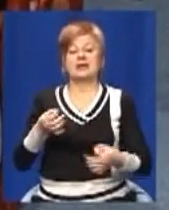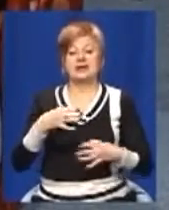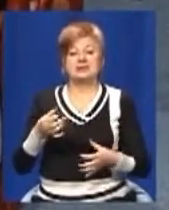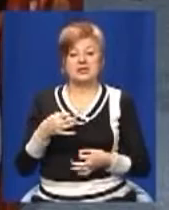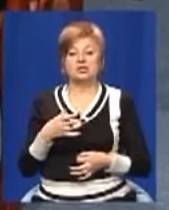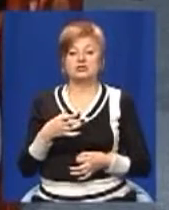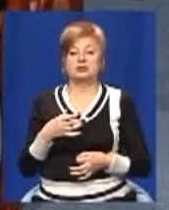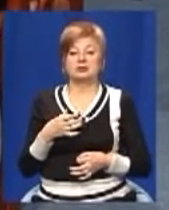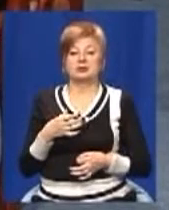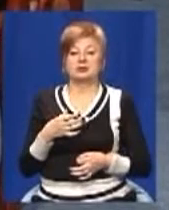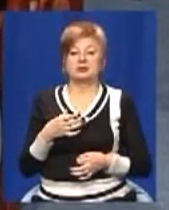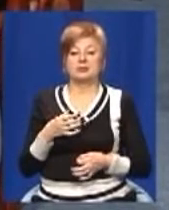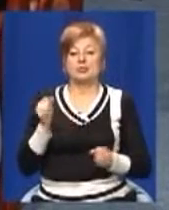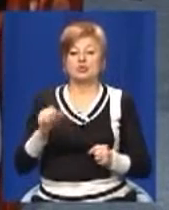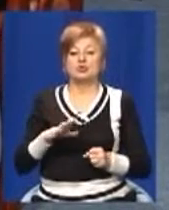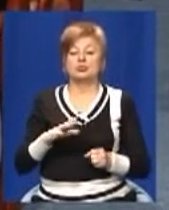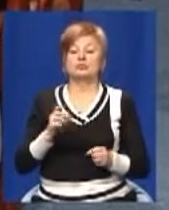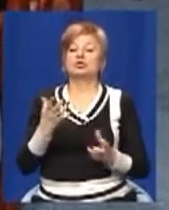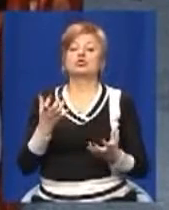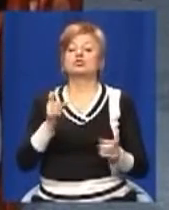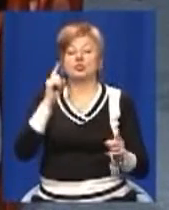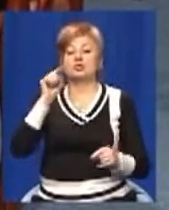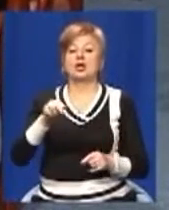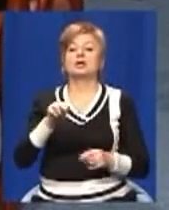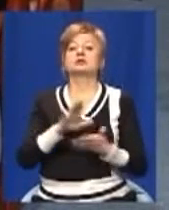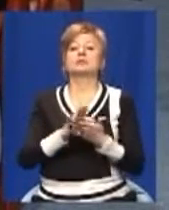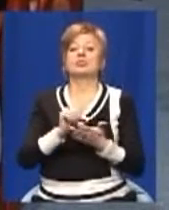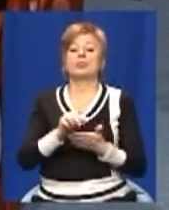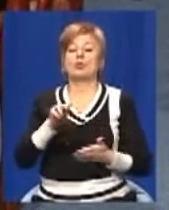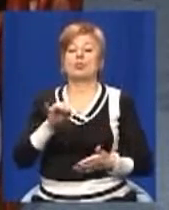а можливо, ти ще якісь породи знаєш, цуциків